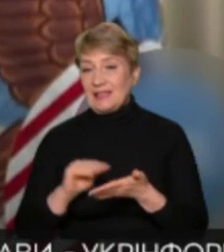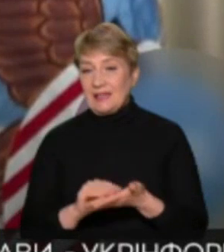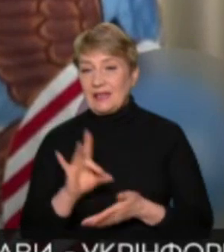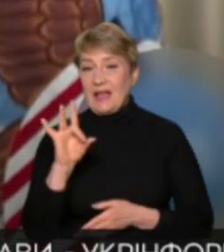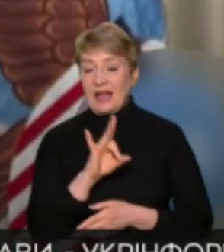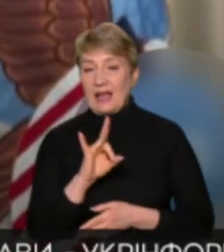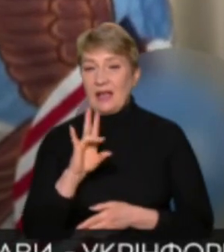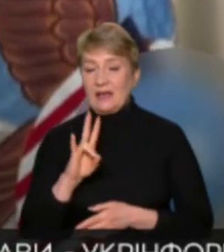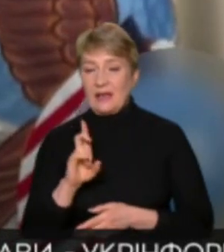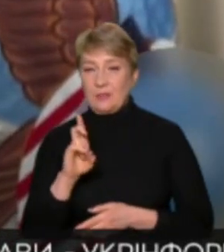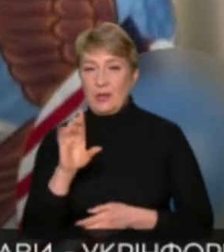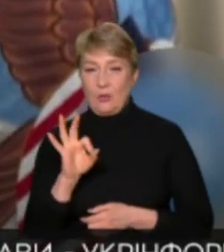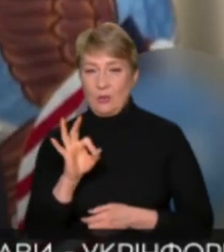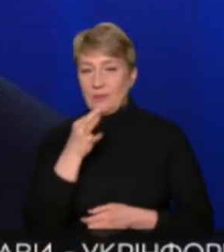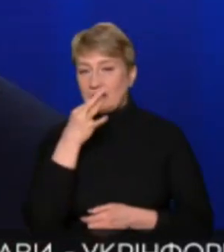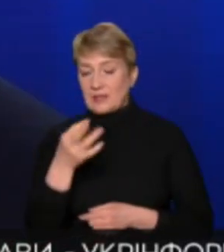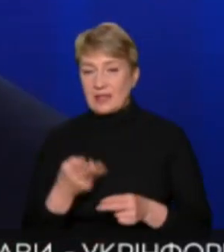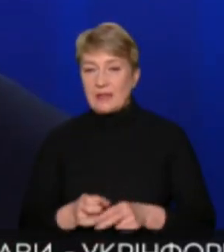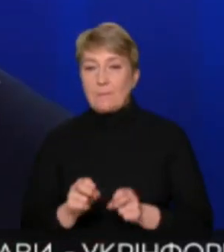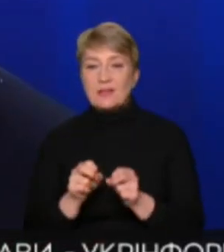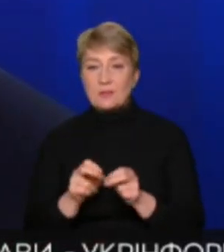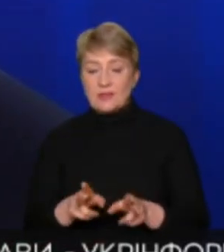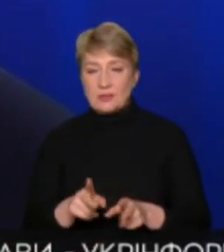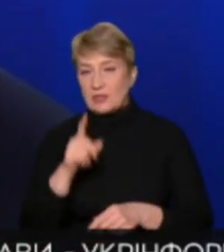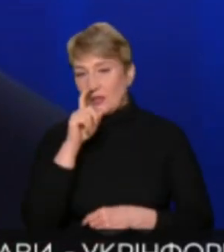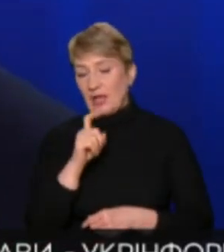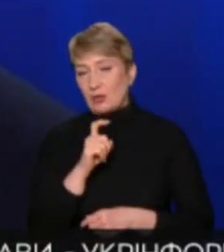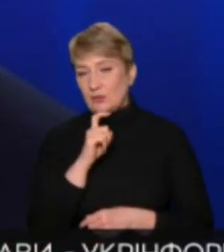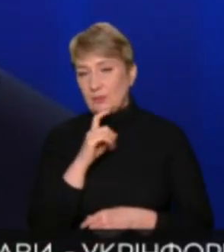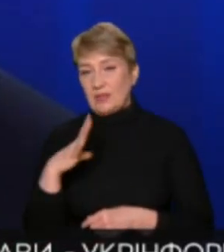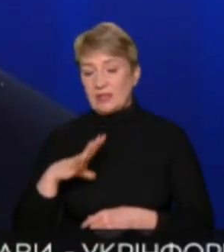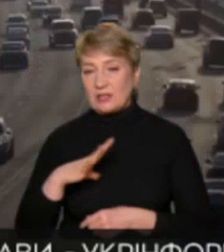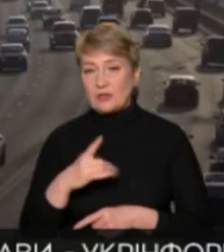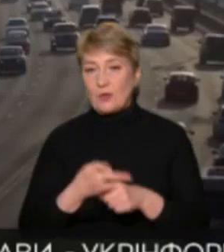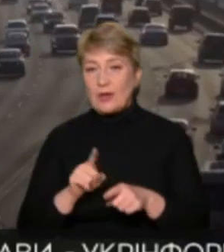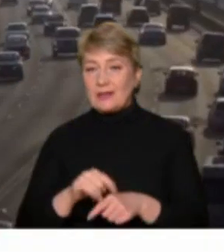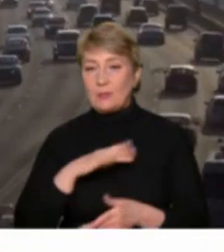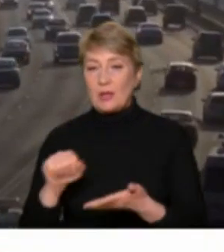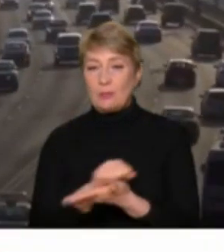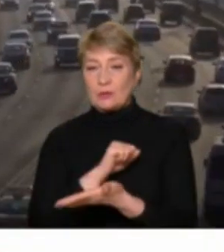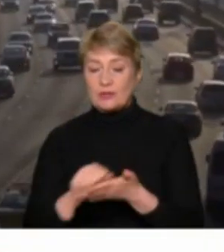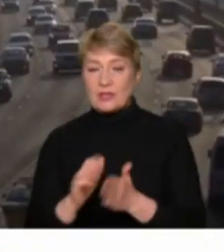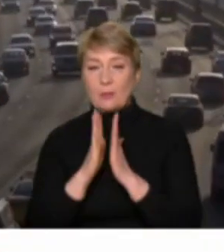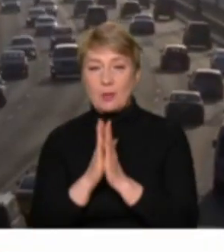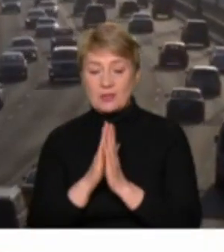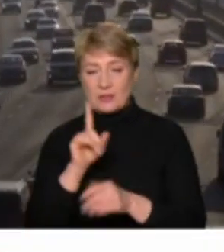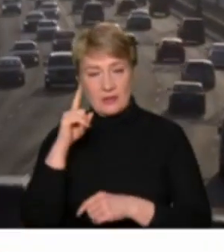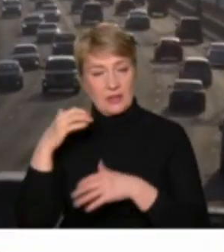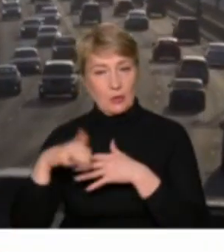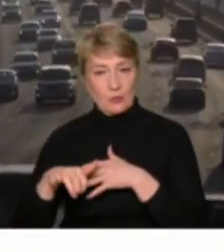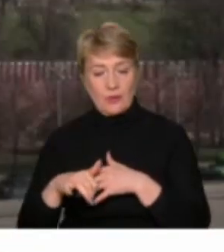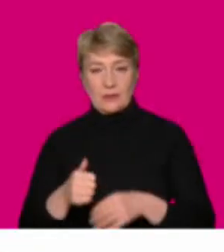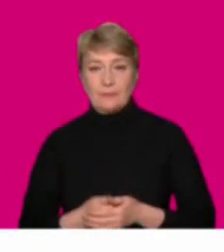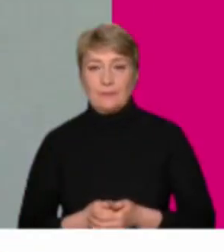Данілов назвав таку статтю небезпечною. Він зазначив, не розуміє, для чого була ця публікація і закликав не реагувати на це. Давайте послухаємо.